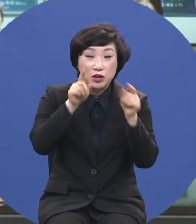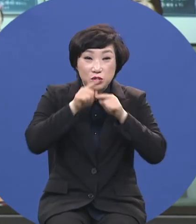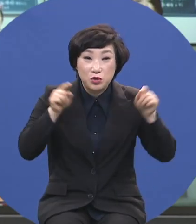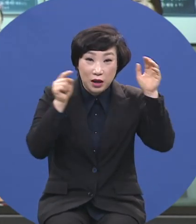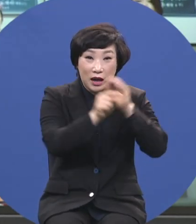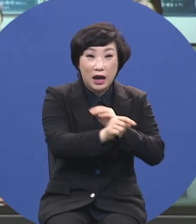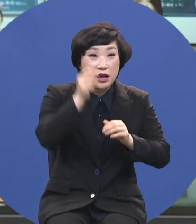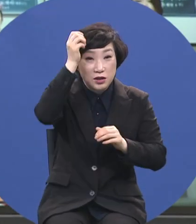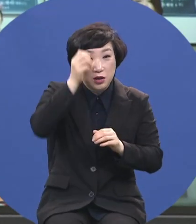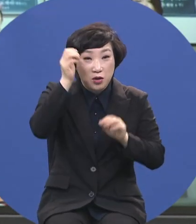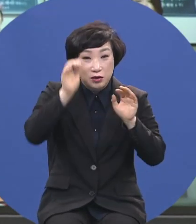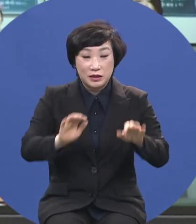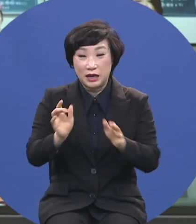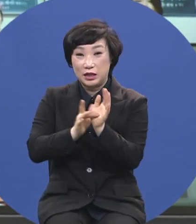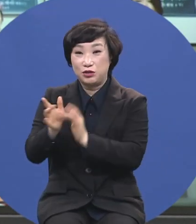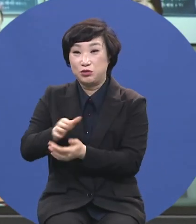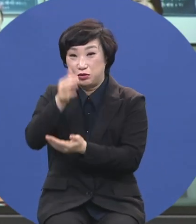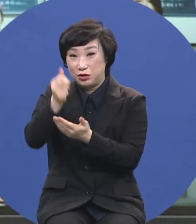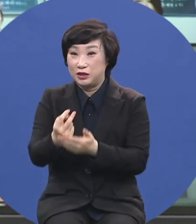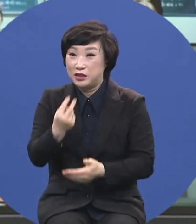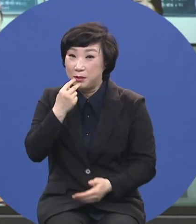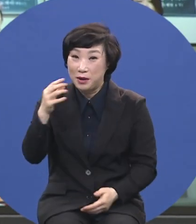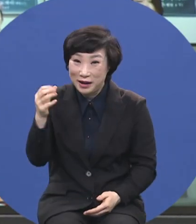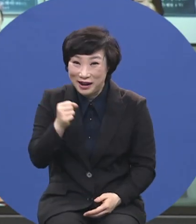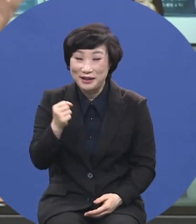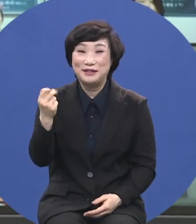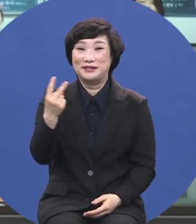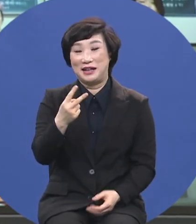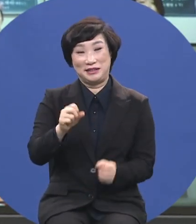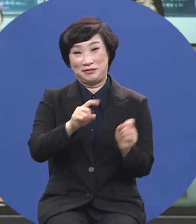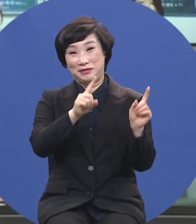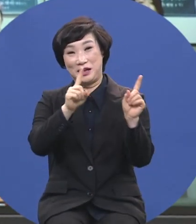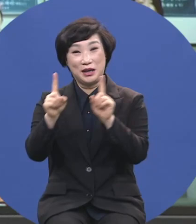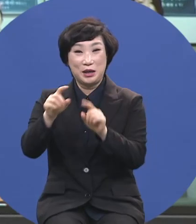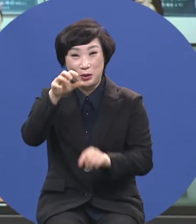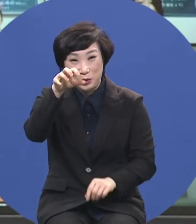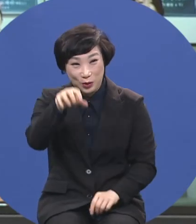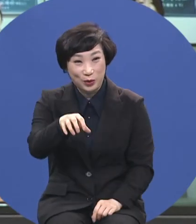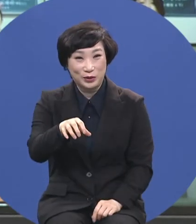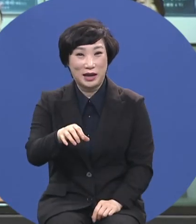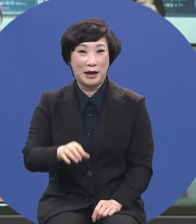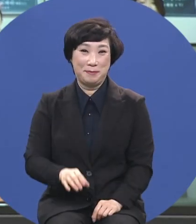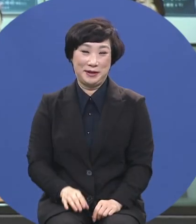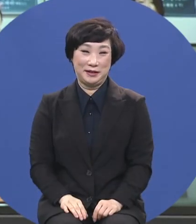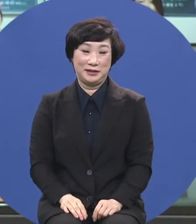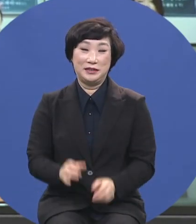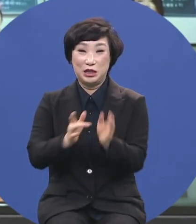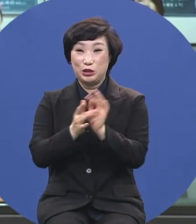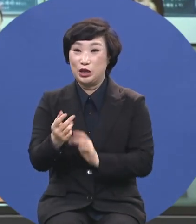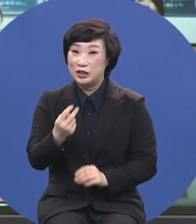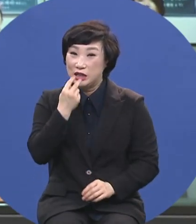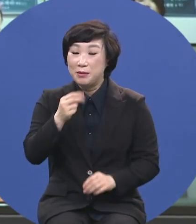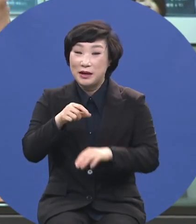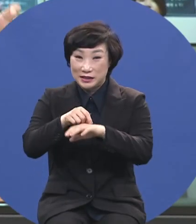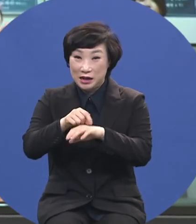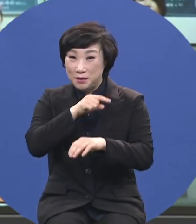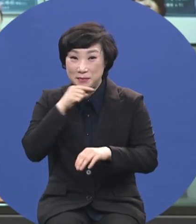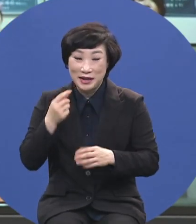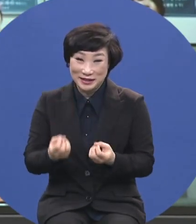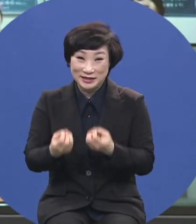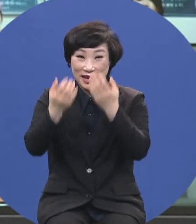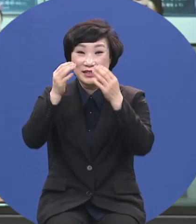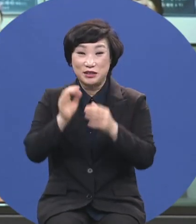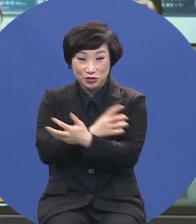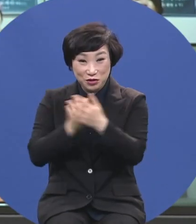영혼들이 예수 그리스도의 생명으로 다시 살아나는 곳이요, 그 생명의 살과 피의